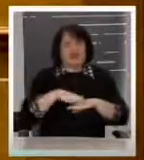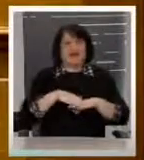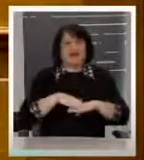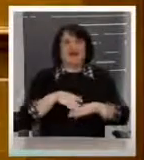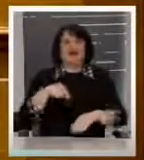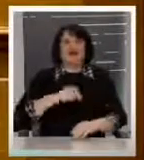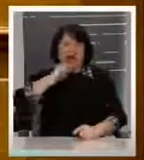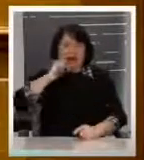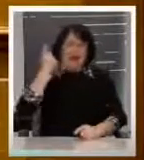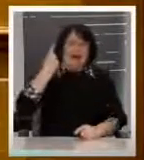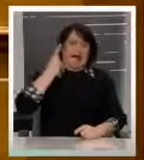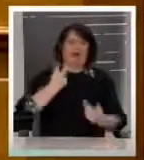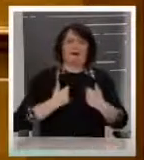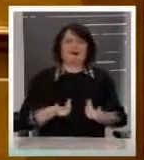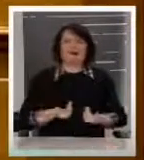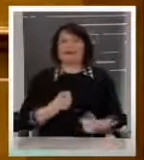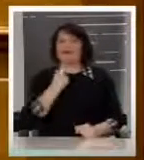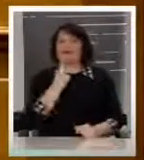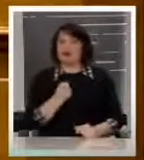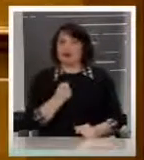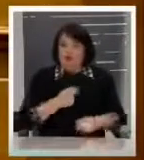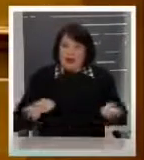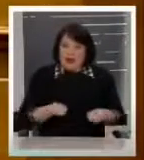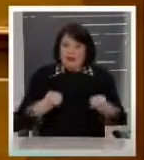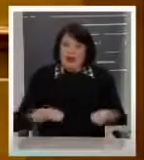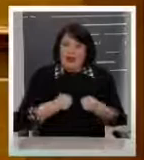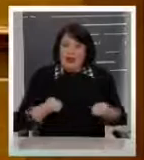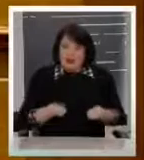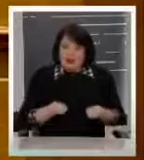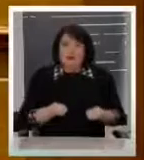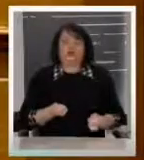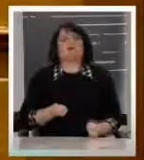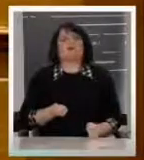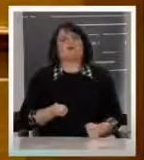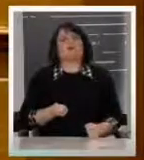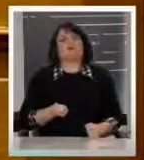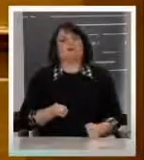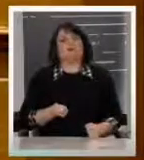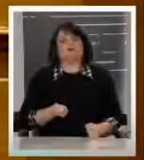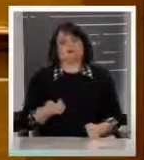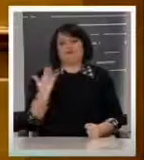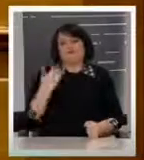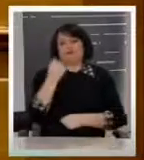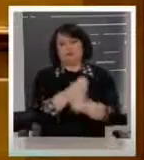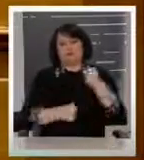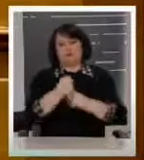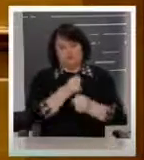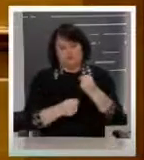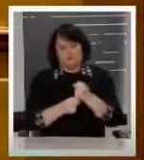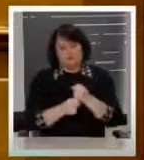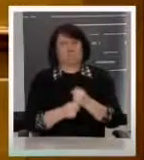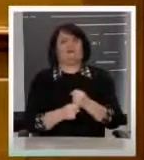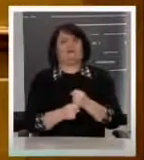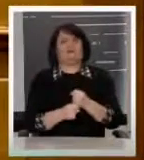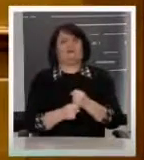τώρα μας εγκαλείτε. Εμείς θα πούμε λοιπόν για αυτά που κάναμε. Θα λέμε αυτά που τα στελέχη βιώνουν τα τελευταία έτη, ως ανταπόδειξη